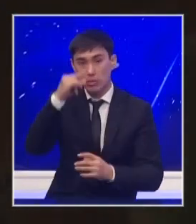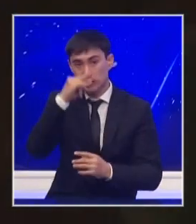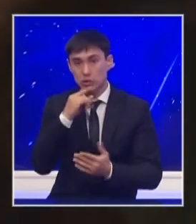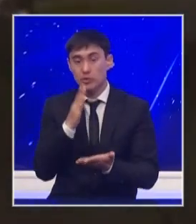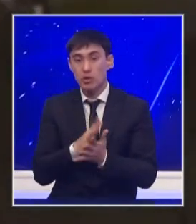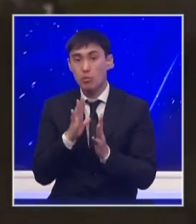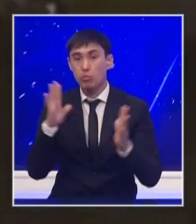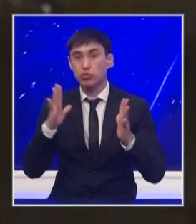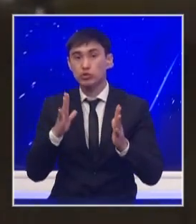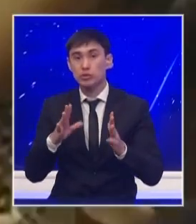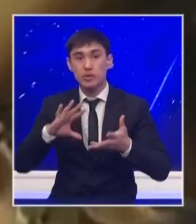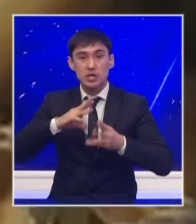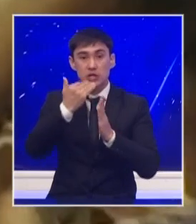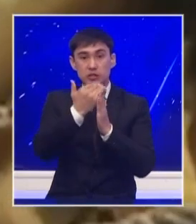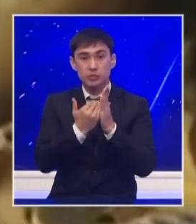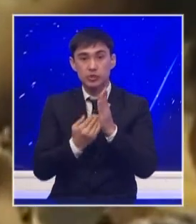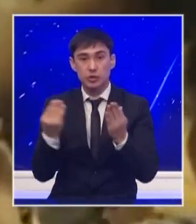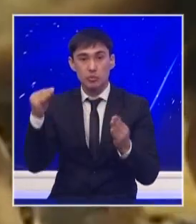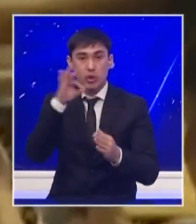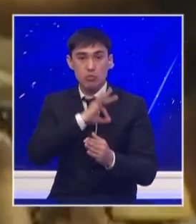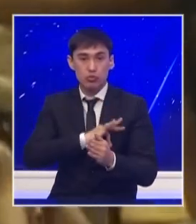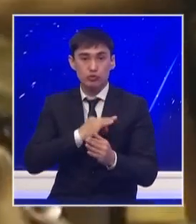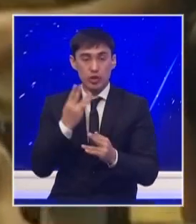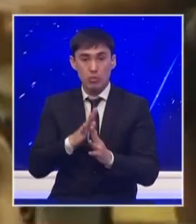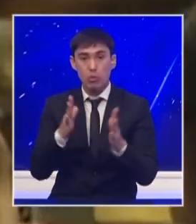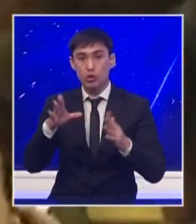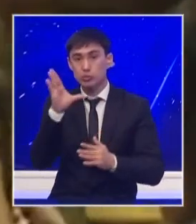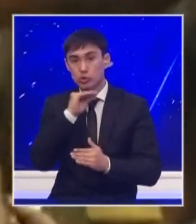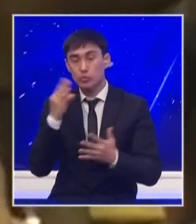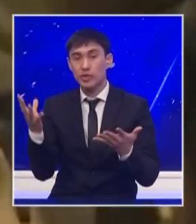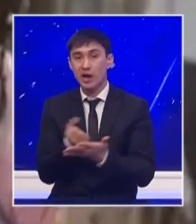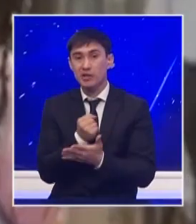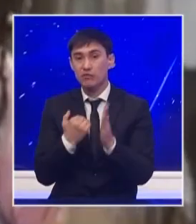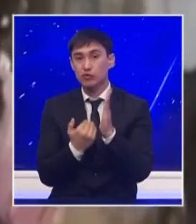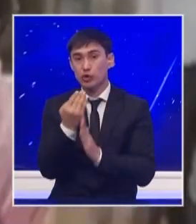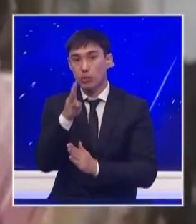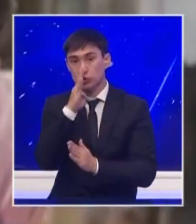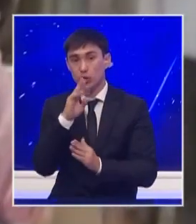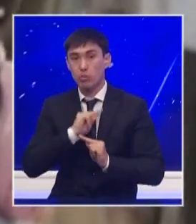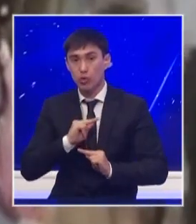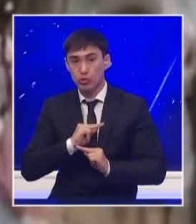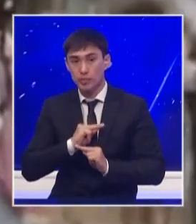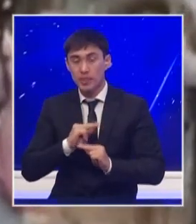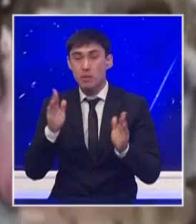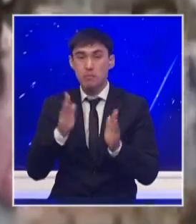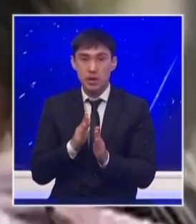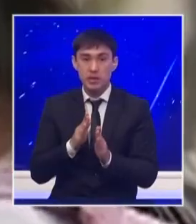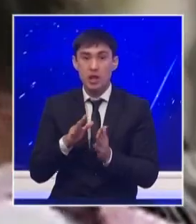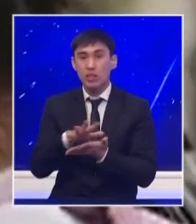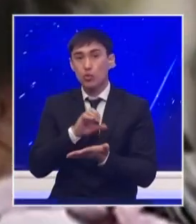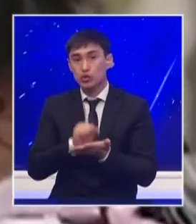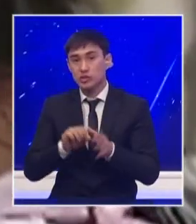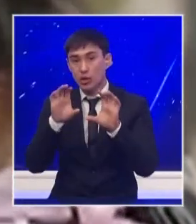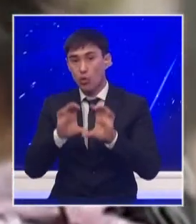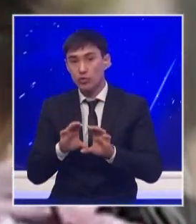отцом имеет в будущем целый список преимуществ они более способны находить высокооплачиваемую работу менее склонны нарушать